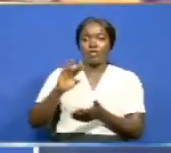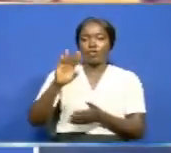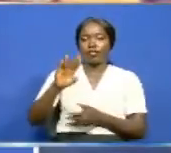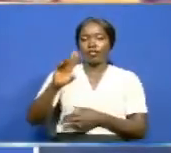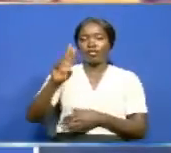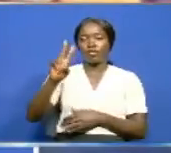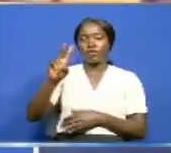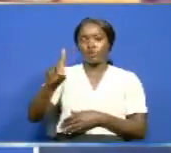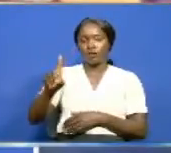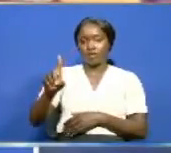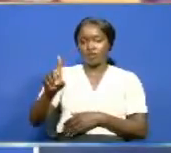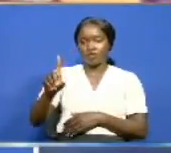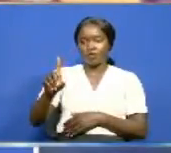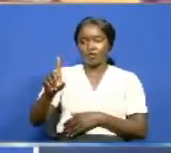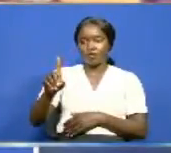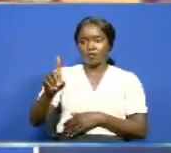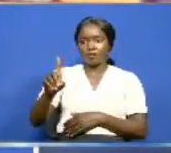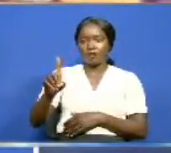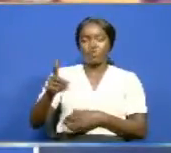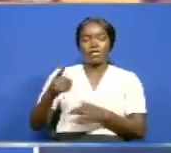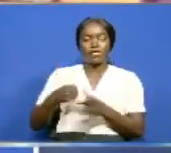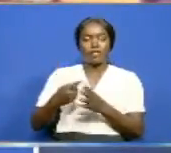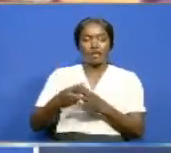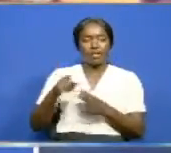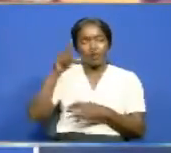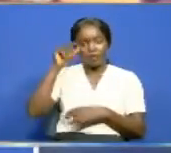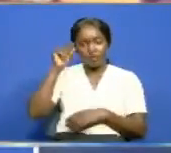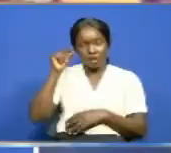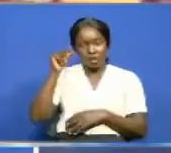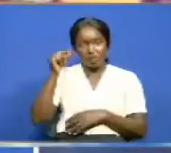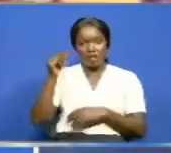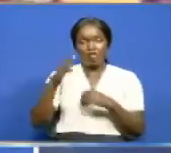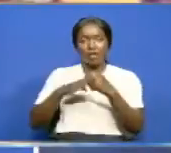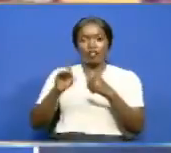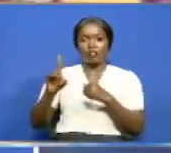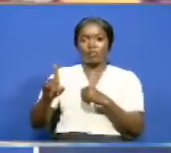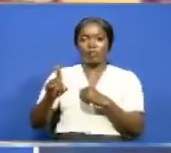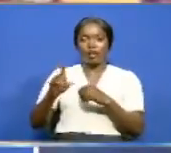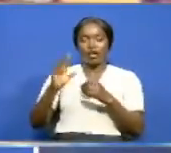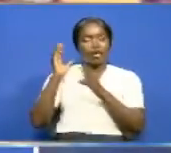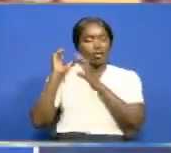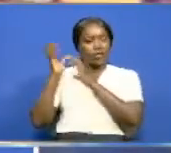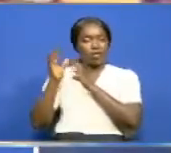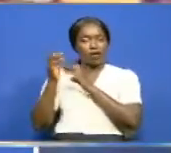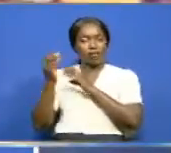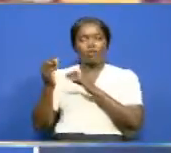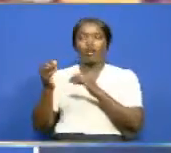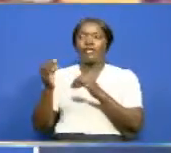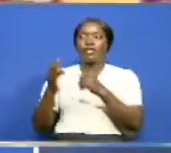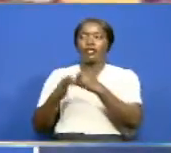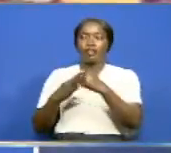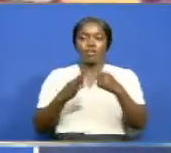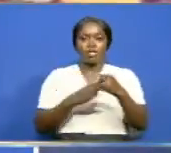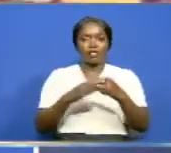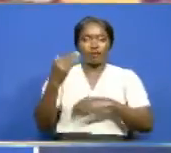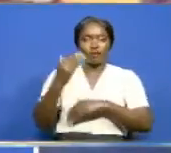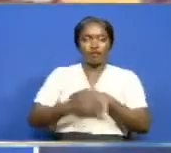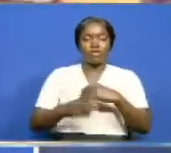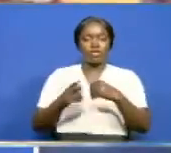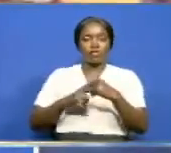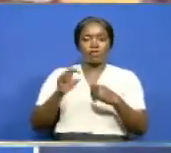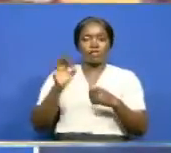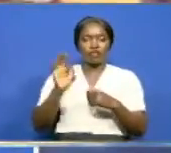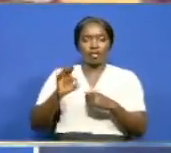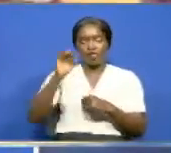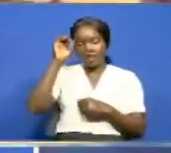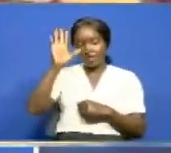vipya 421, ikifuatwa na Mombasa kwa visa 91, Kilifi 88, Busia 73,